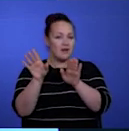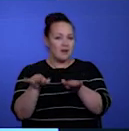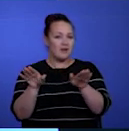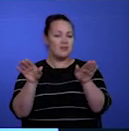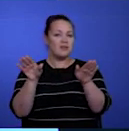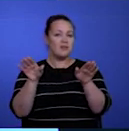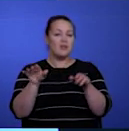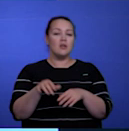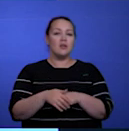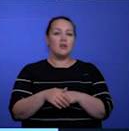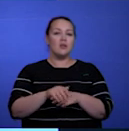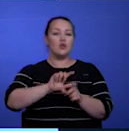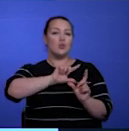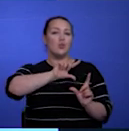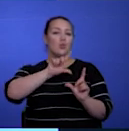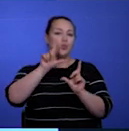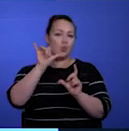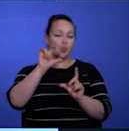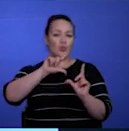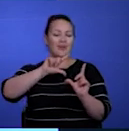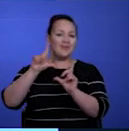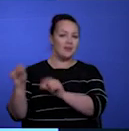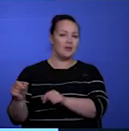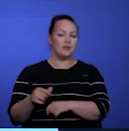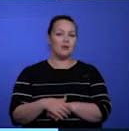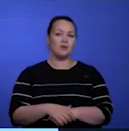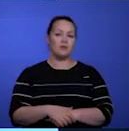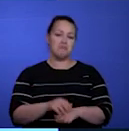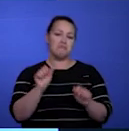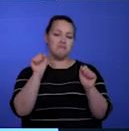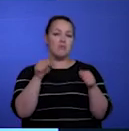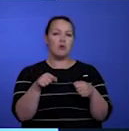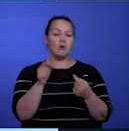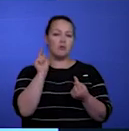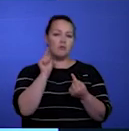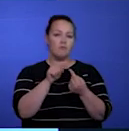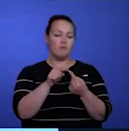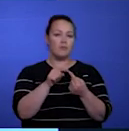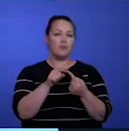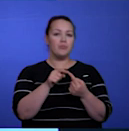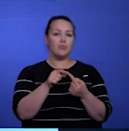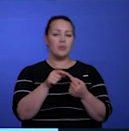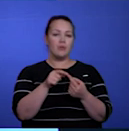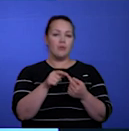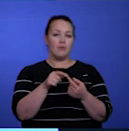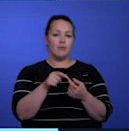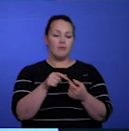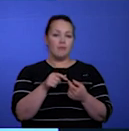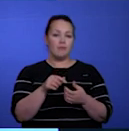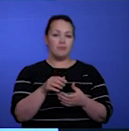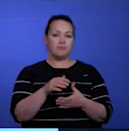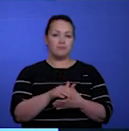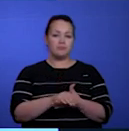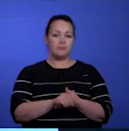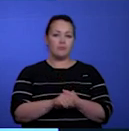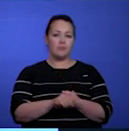ехать вы могли подобрать свои способы и свои варианты этих